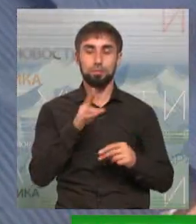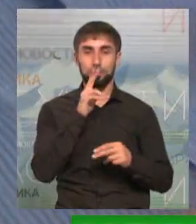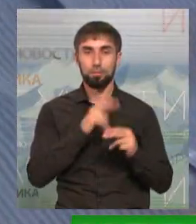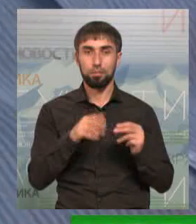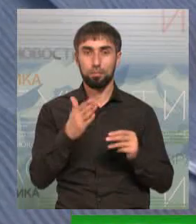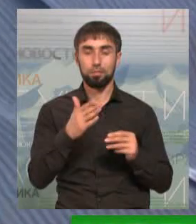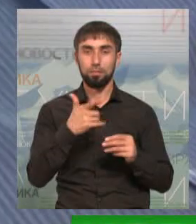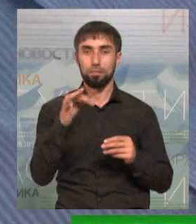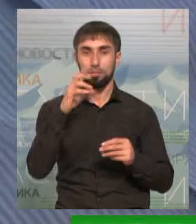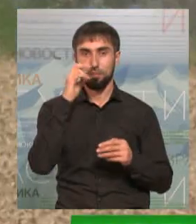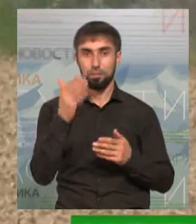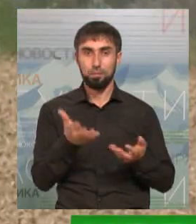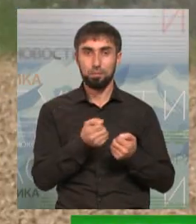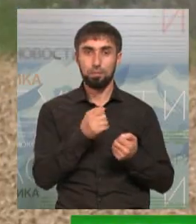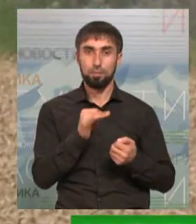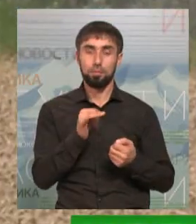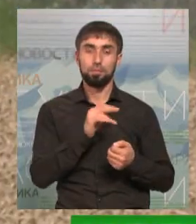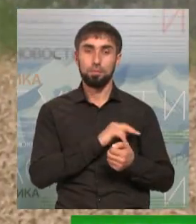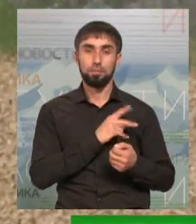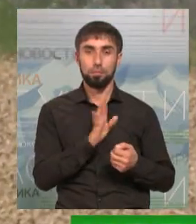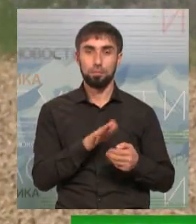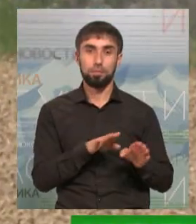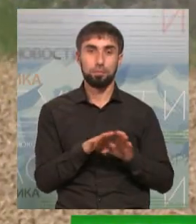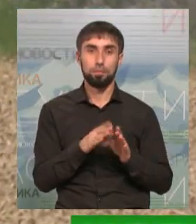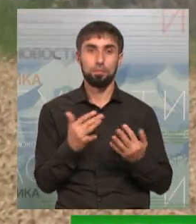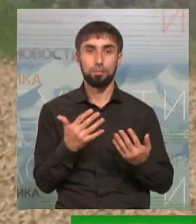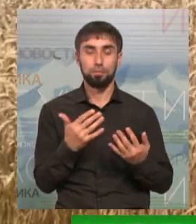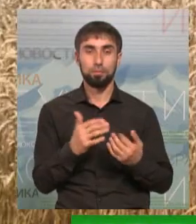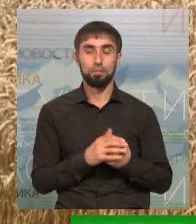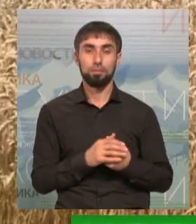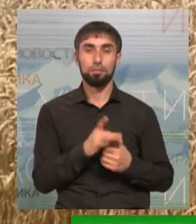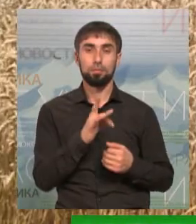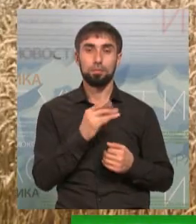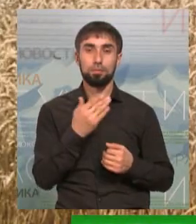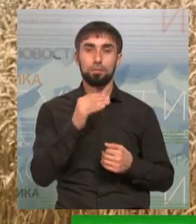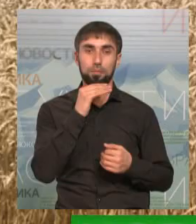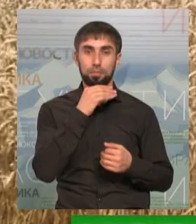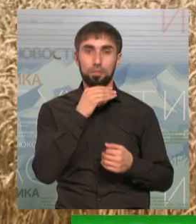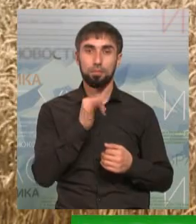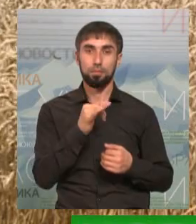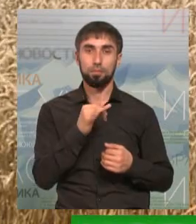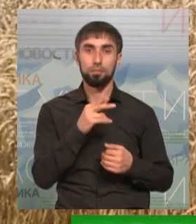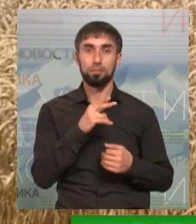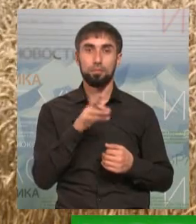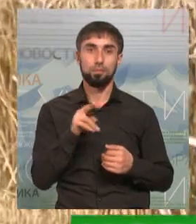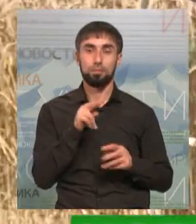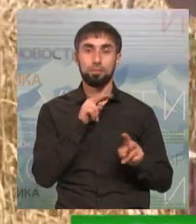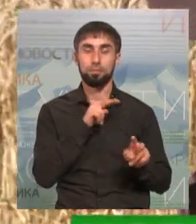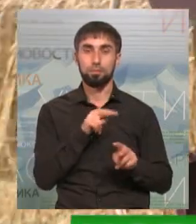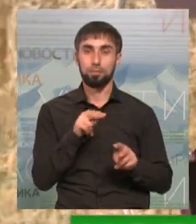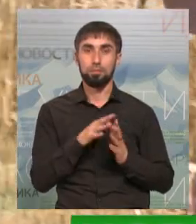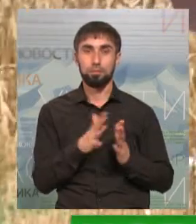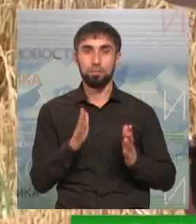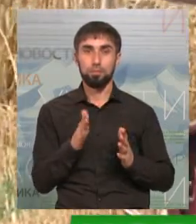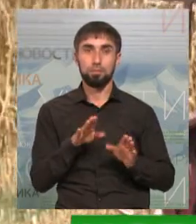часть господдержки и будут вынуждены работать в соответствии с требованиями рыночной экономики и под более тщательным контролем.